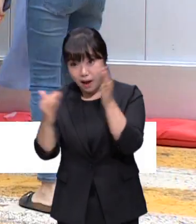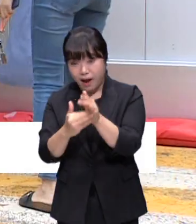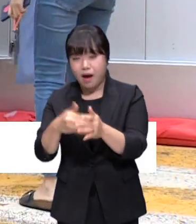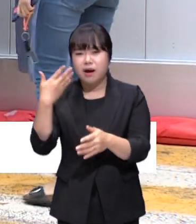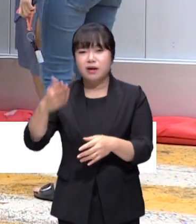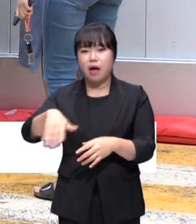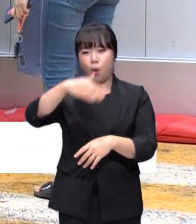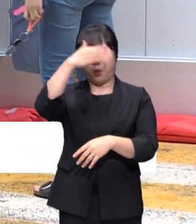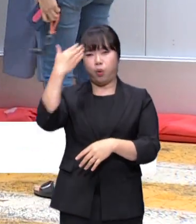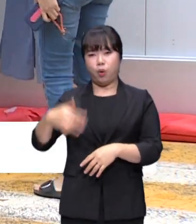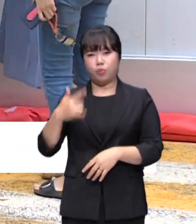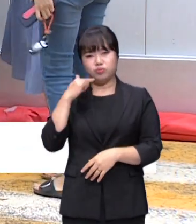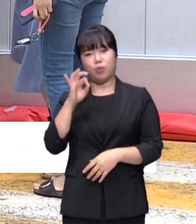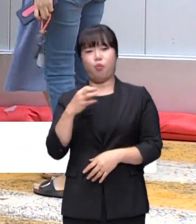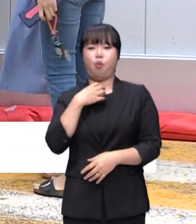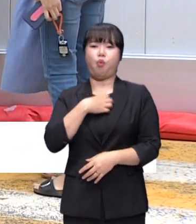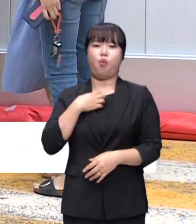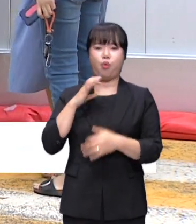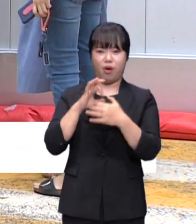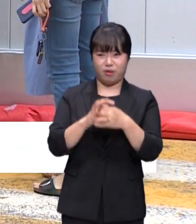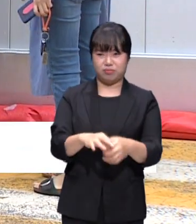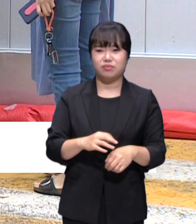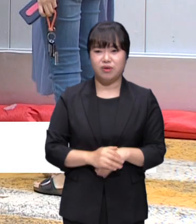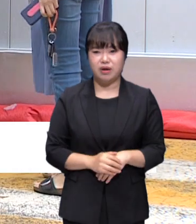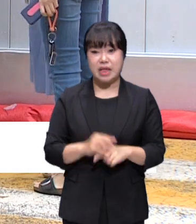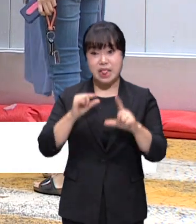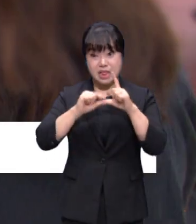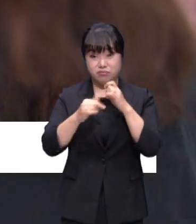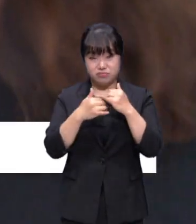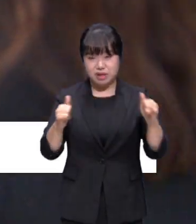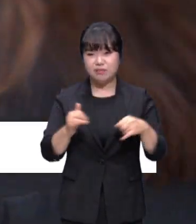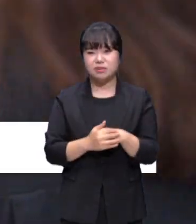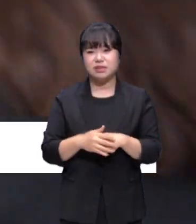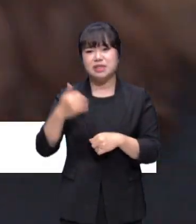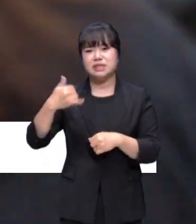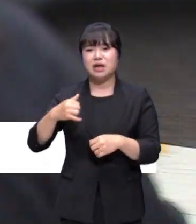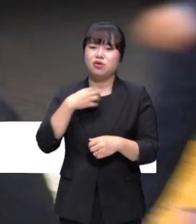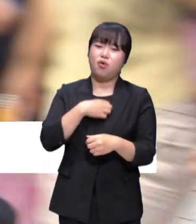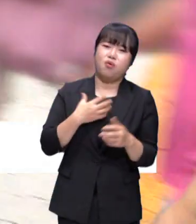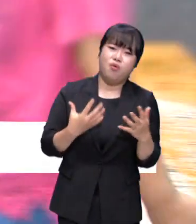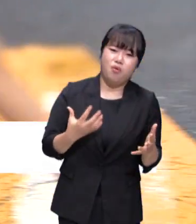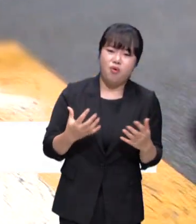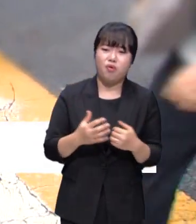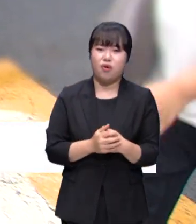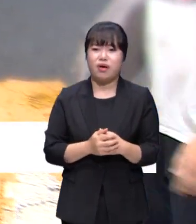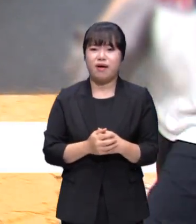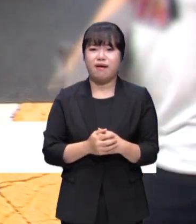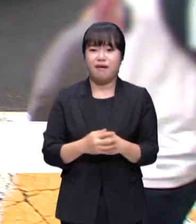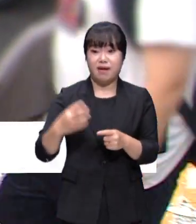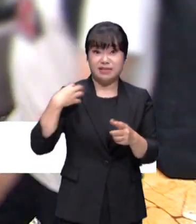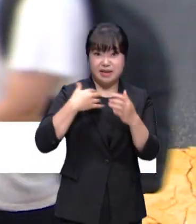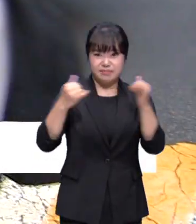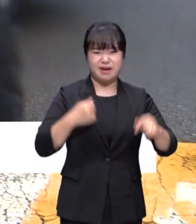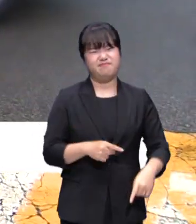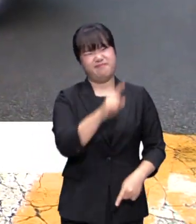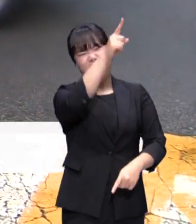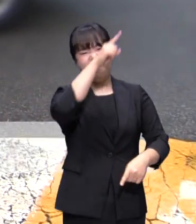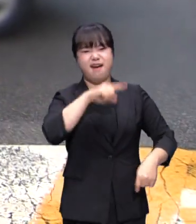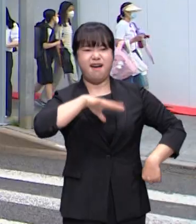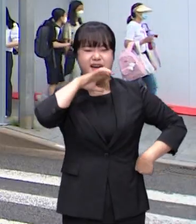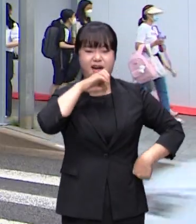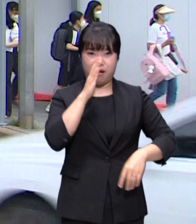발길이 떨어지지 않습니다. 일부 학부모들은 아이들의 안전이 걱정된다며 공사 관계자에게 따져